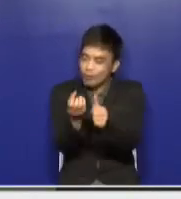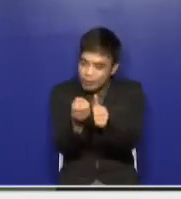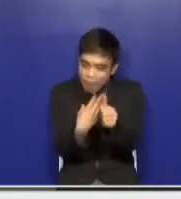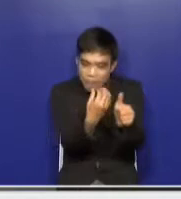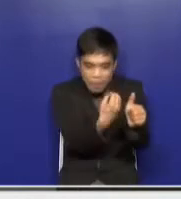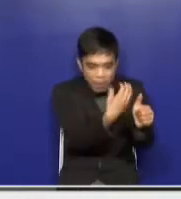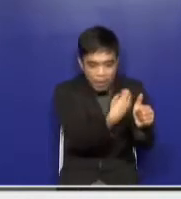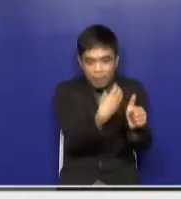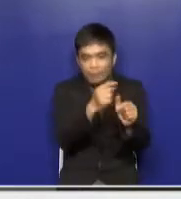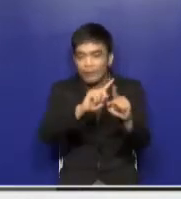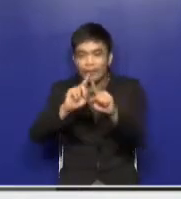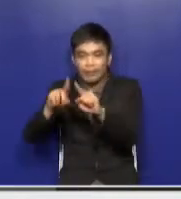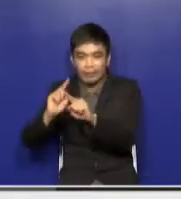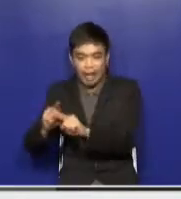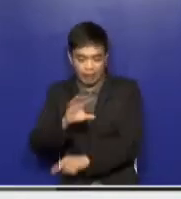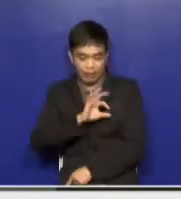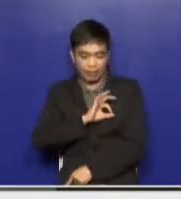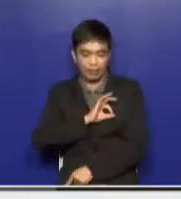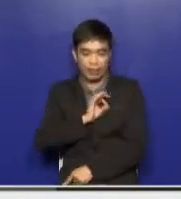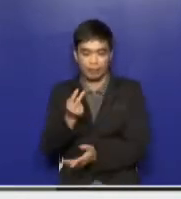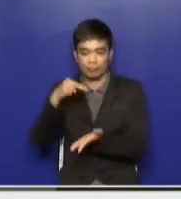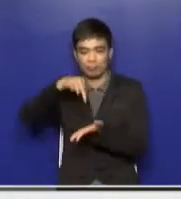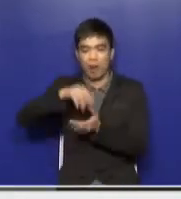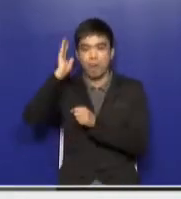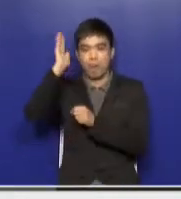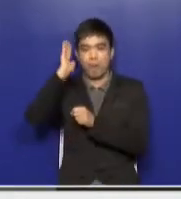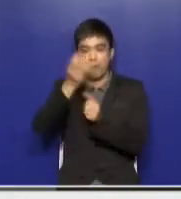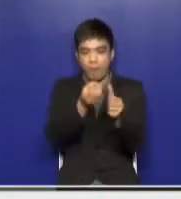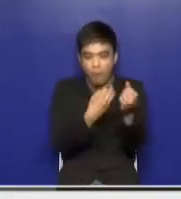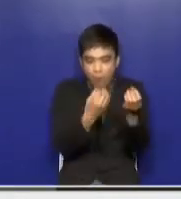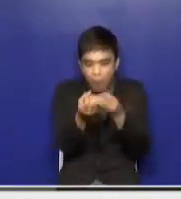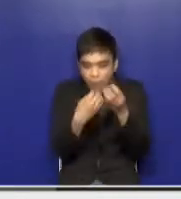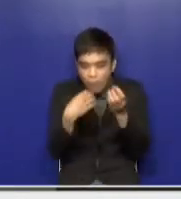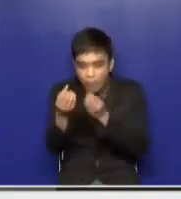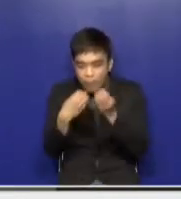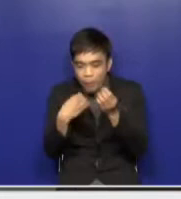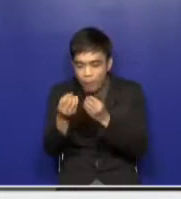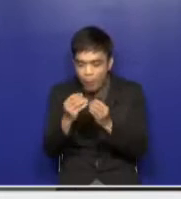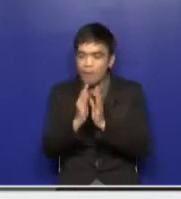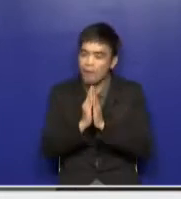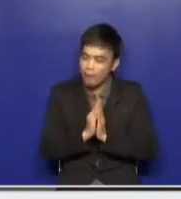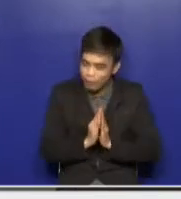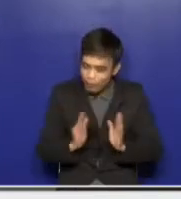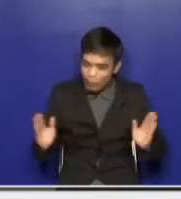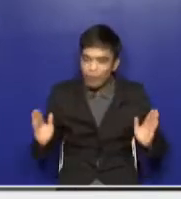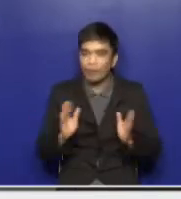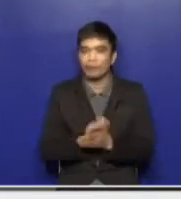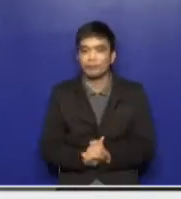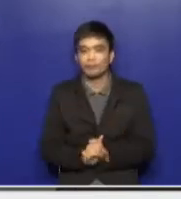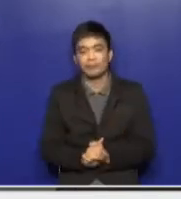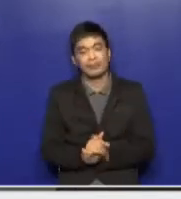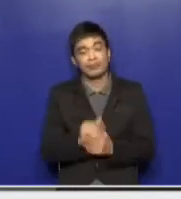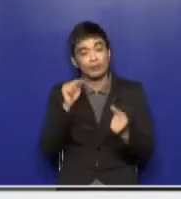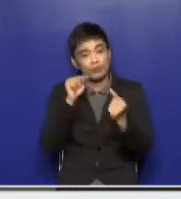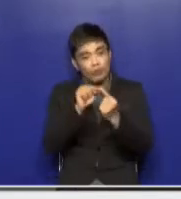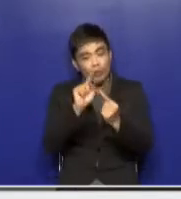ที่ทางท่านสมาชิกผู้ทรงเกียรติได้ให้กับทางคณะกรรมการปฏิรูปประเทศแล้วก็สำนักงานนะครับไม่ว่าจะเป็นเรื่อง